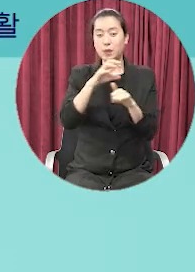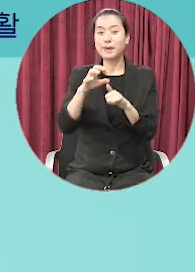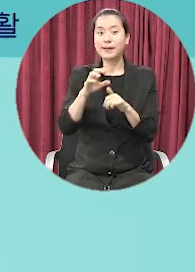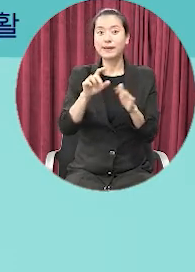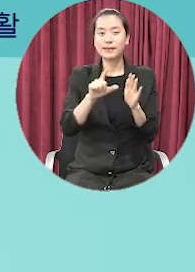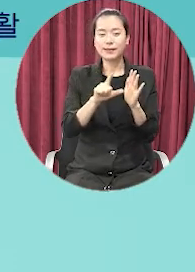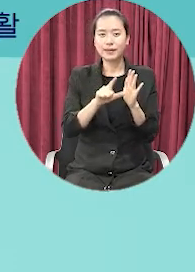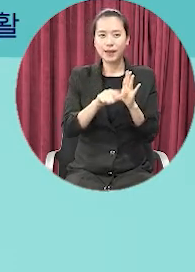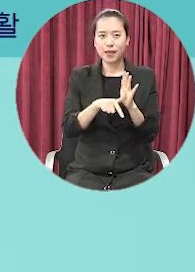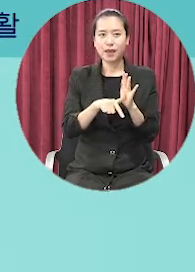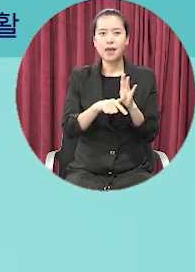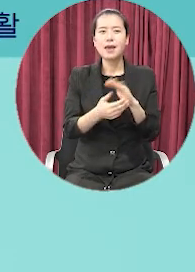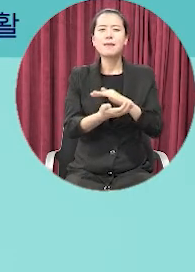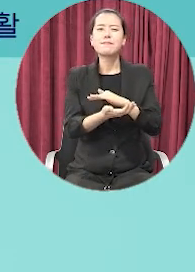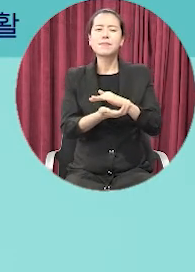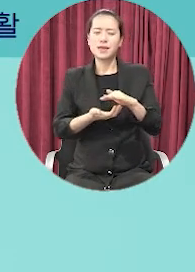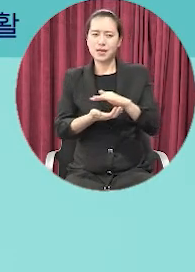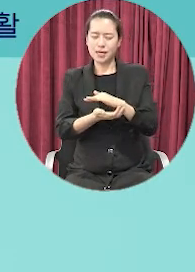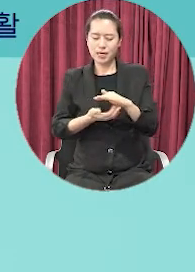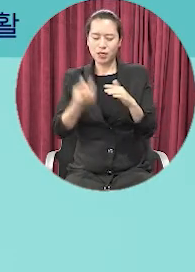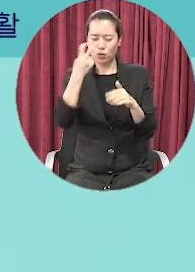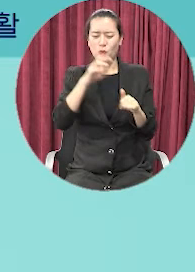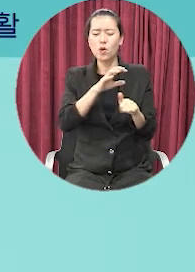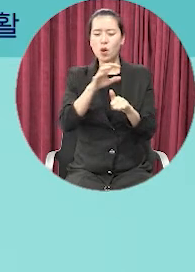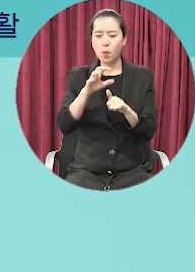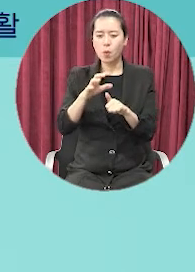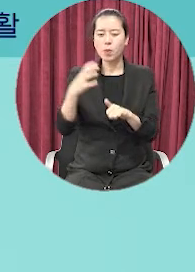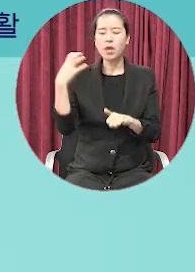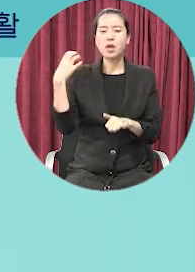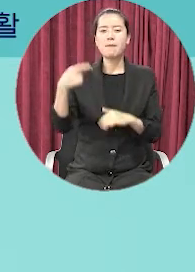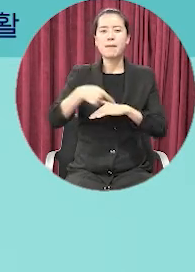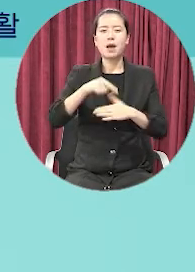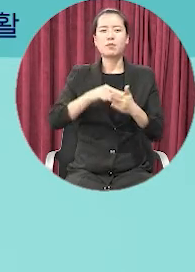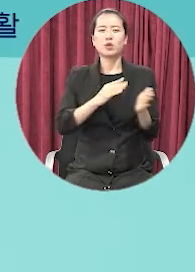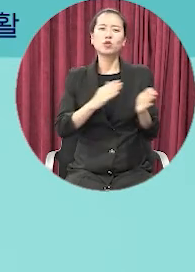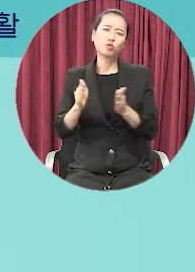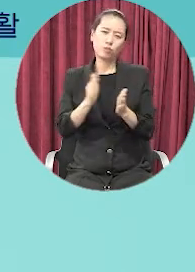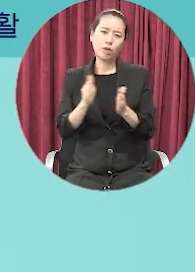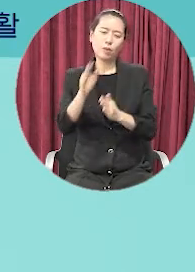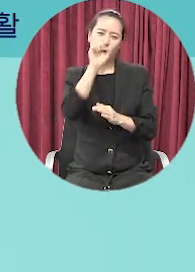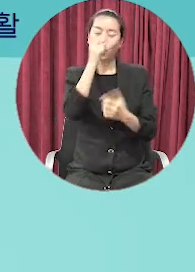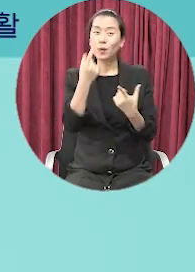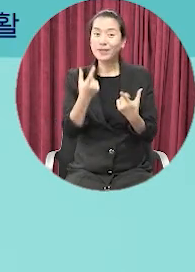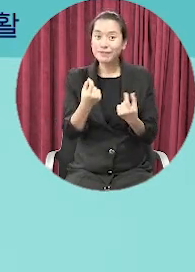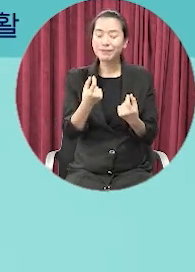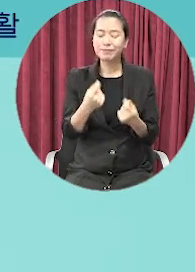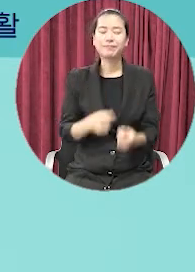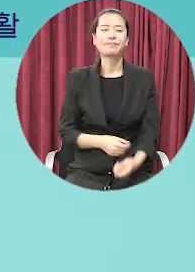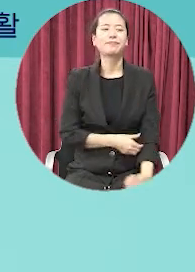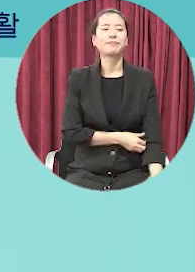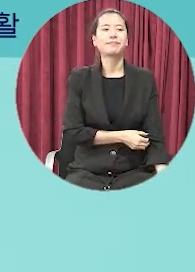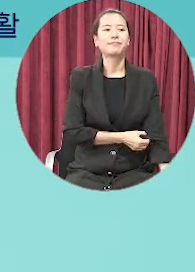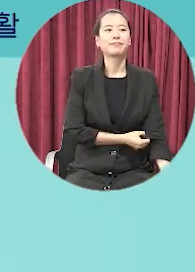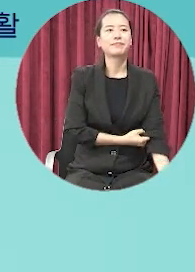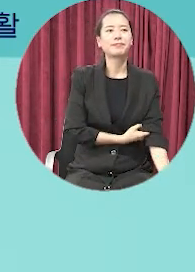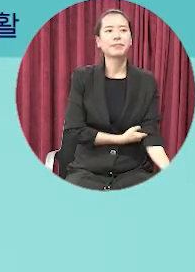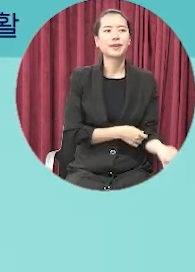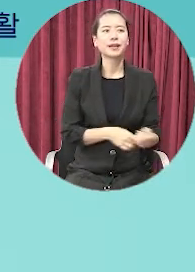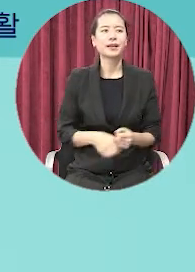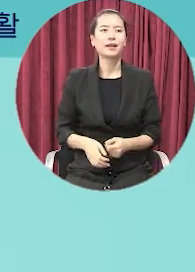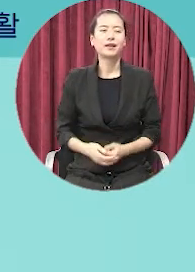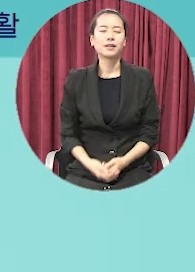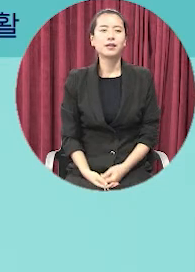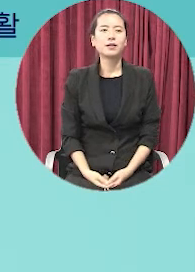케어기버들에게 이런 돌봄에 대한 준비를 잘 해주는 게 좋겠다 하는 것을 결과로 알 수 있었습니다. 그 관련